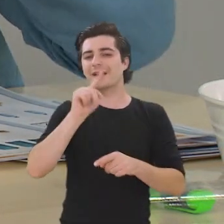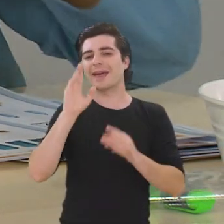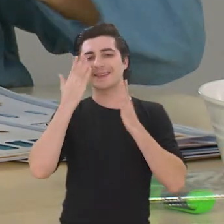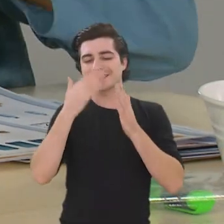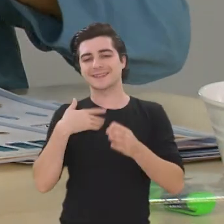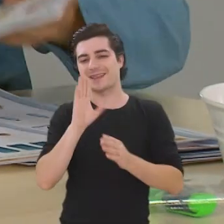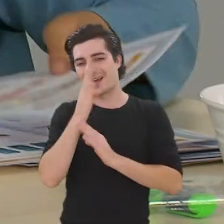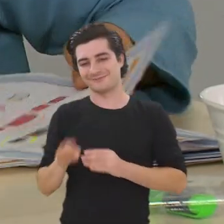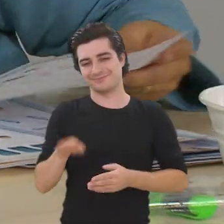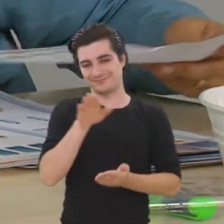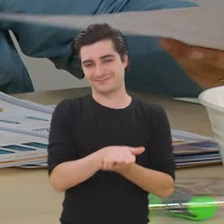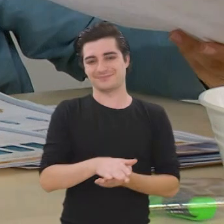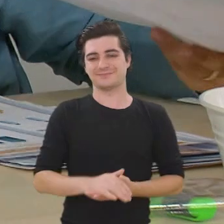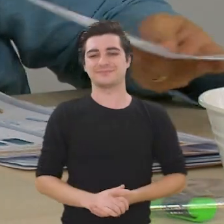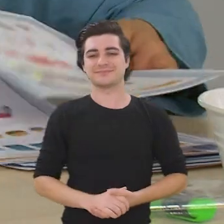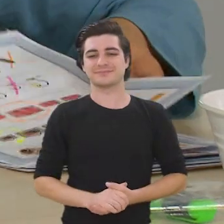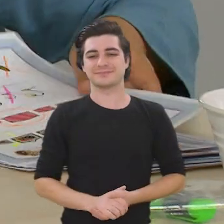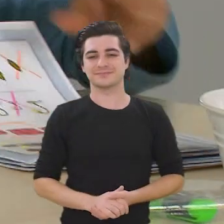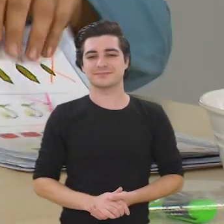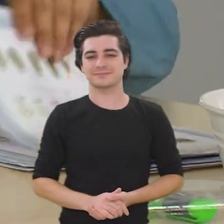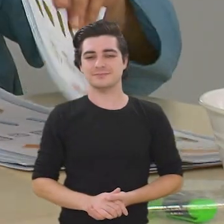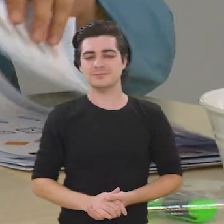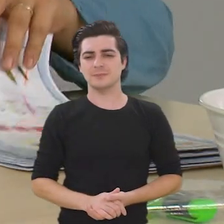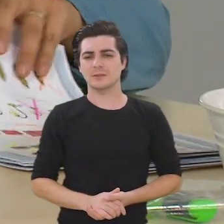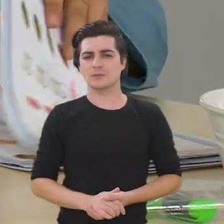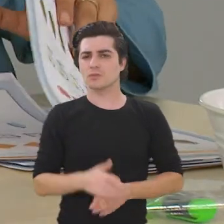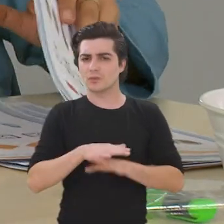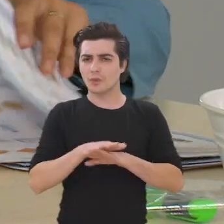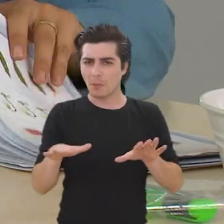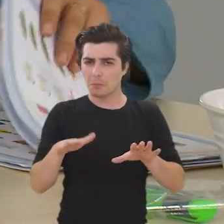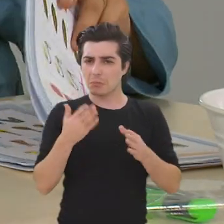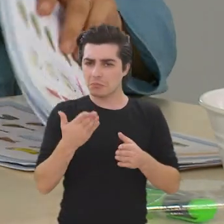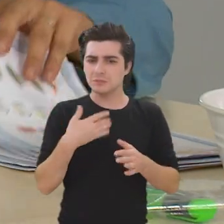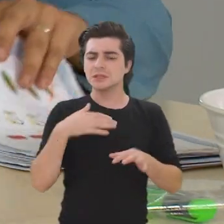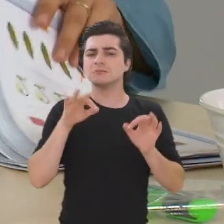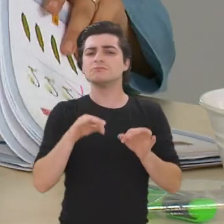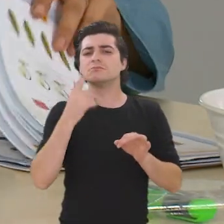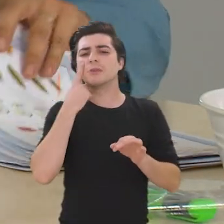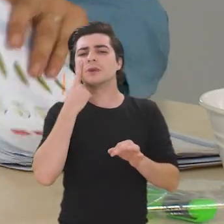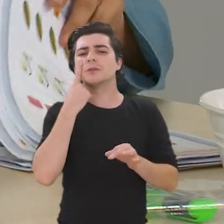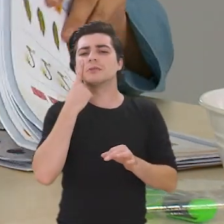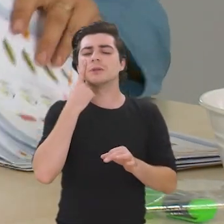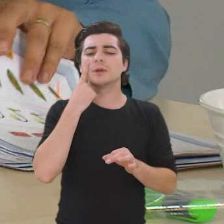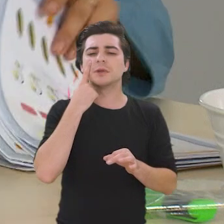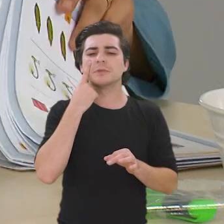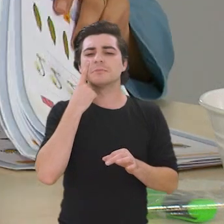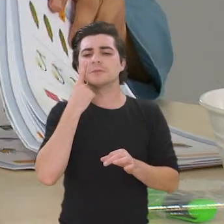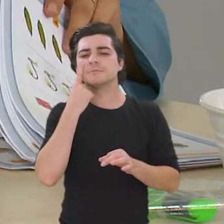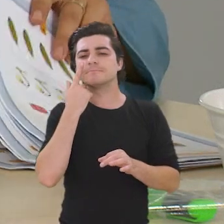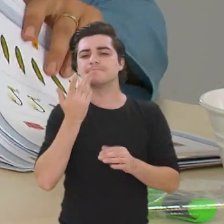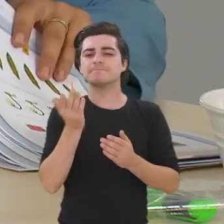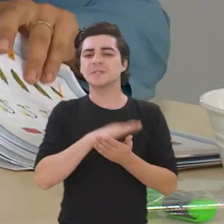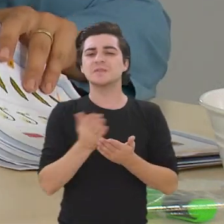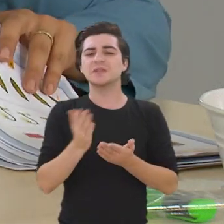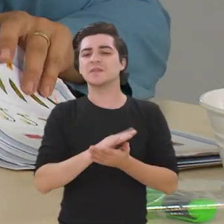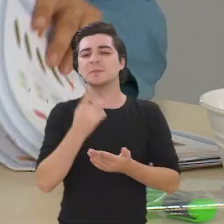etkinlik kağıdımıza geçebiliriz. Bunu tamamladık. Şimdi bakalım bakalım bakalım hangi